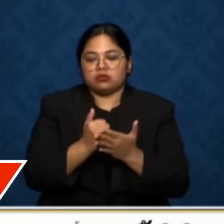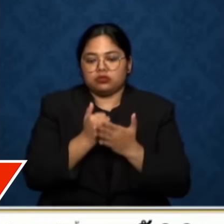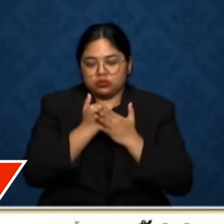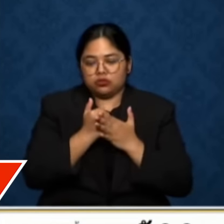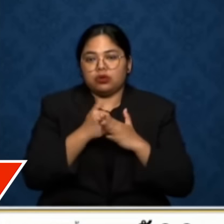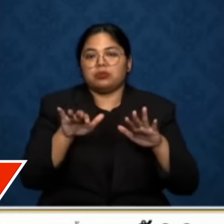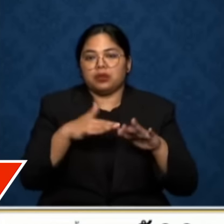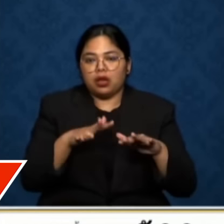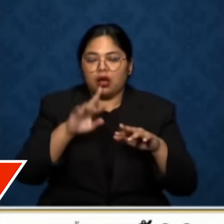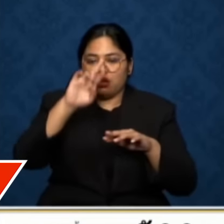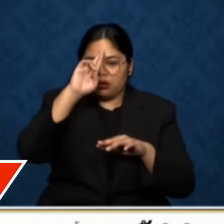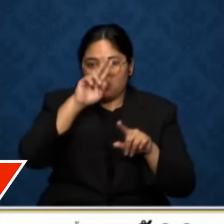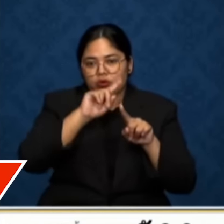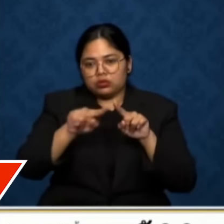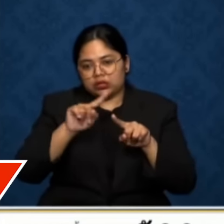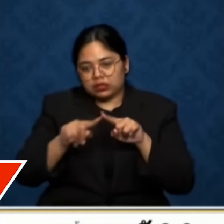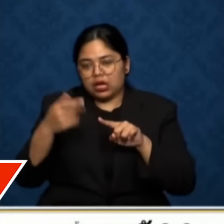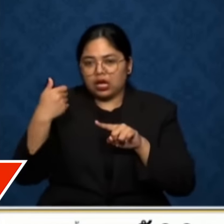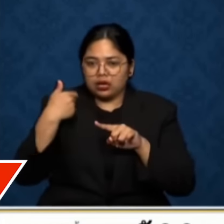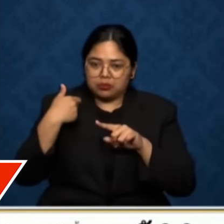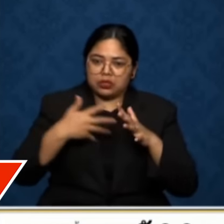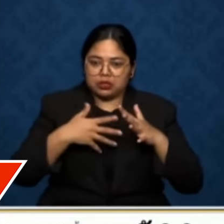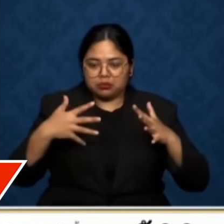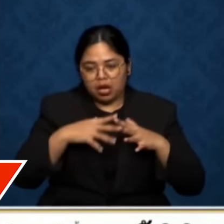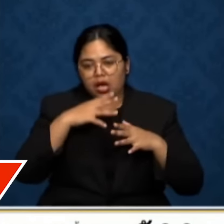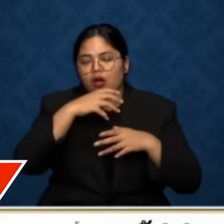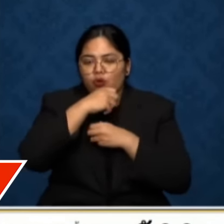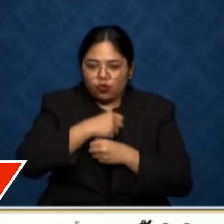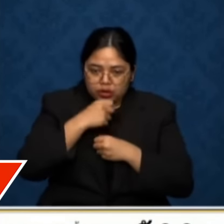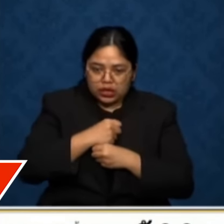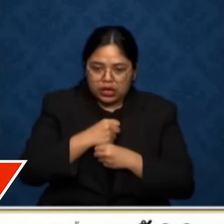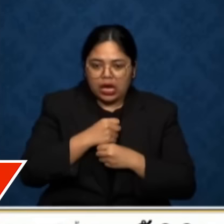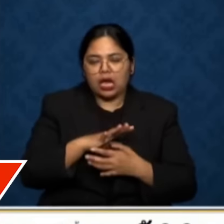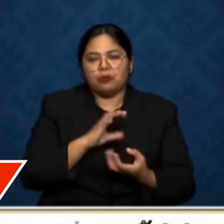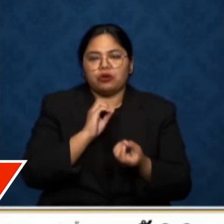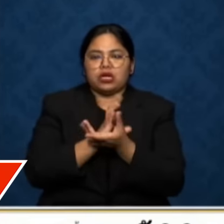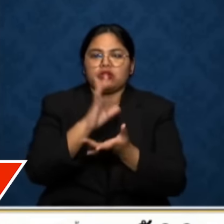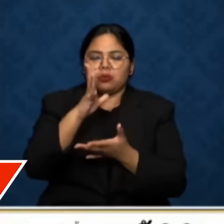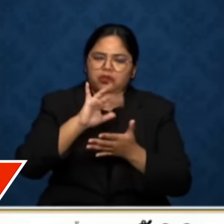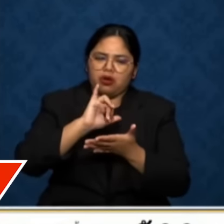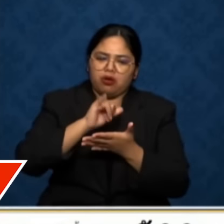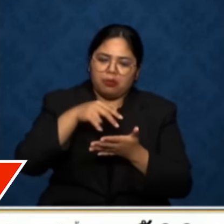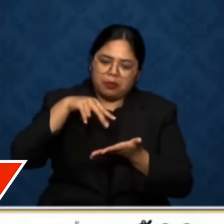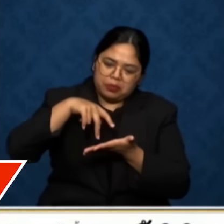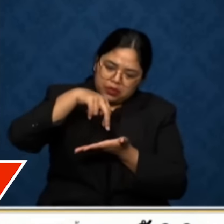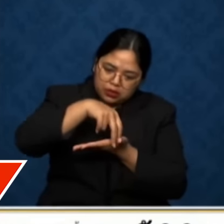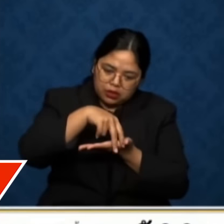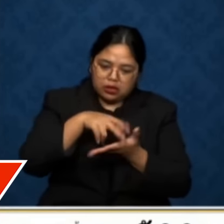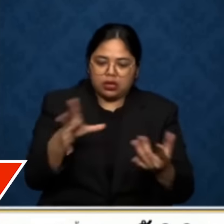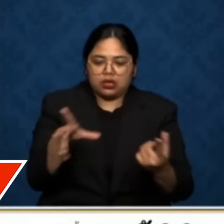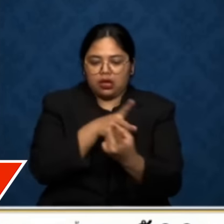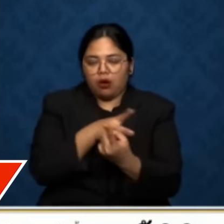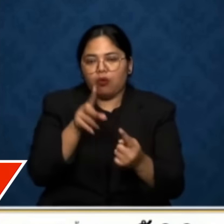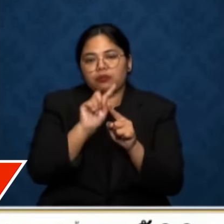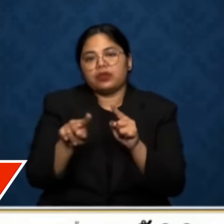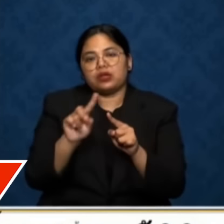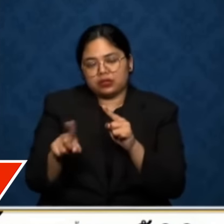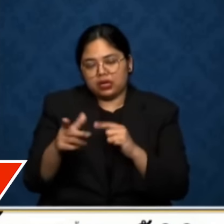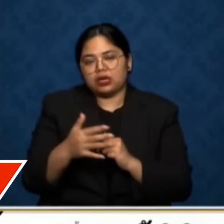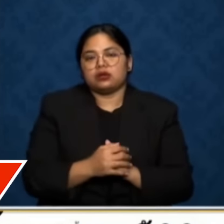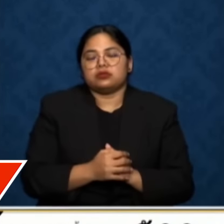มีโรคเรื้อรังหลายโรคมีภาวะแทรกซ้อนมีกลุ่มอาการของผู้สูงอายุมีผลต่อการเคลื่อนไหวและการเข้าสังคม